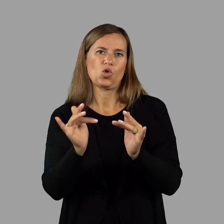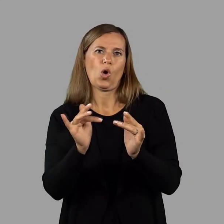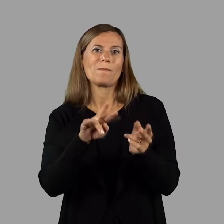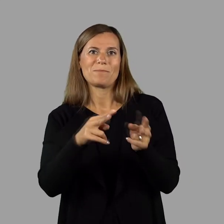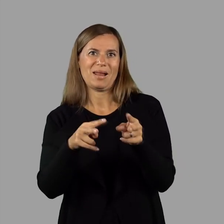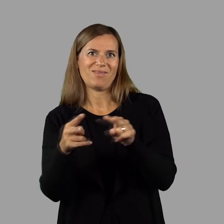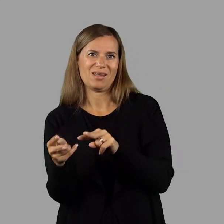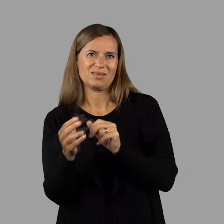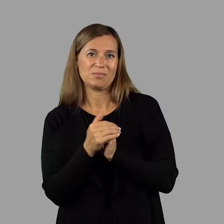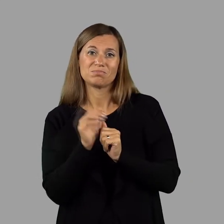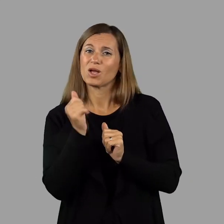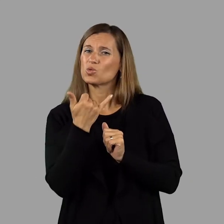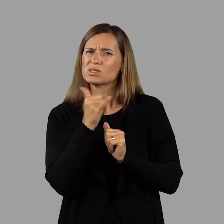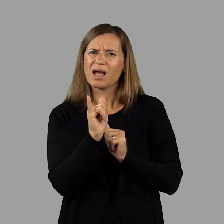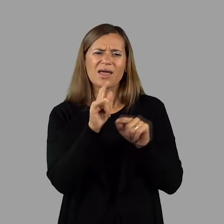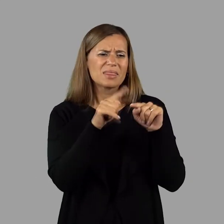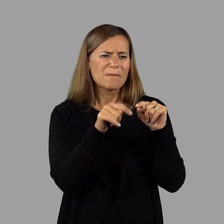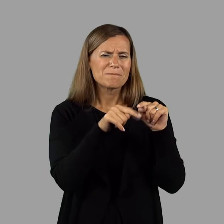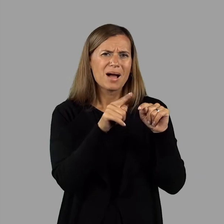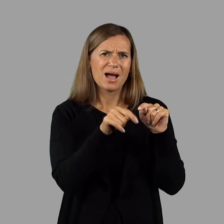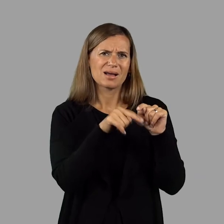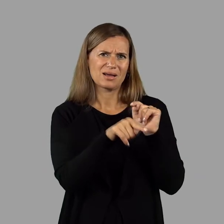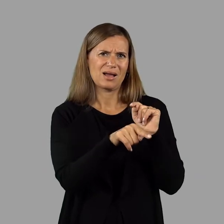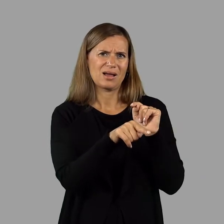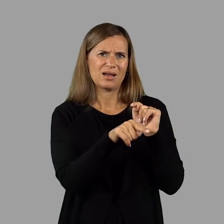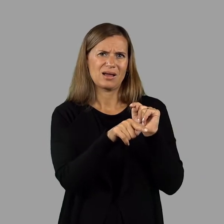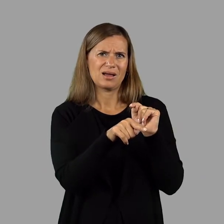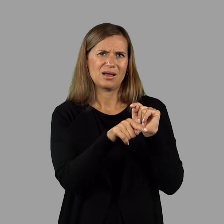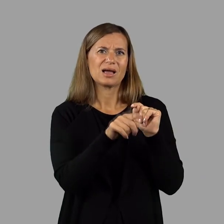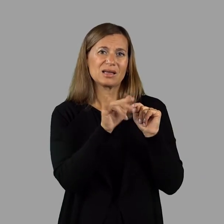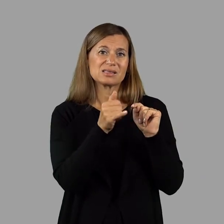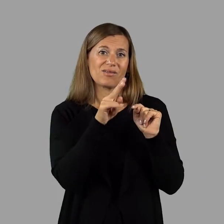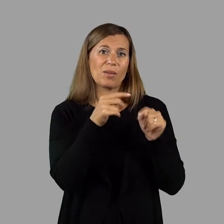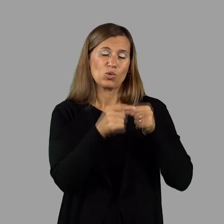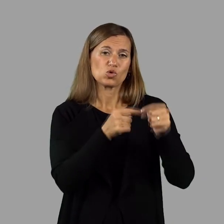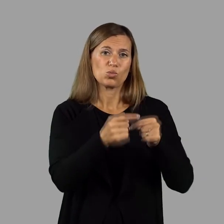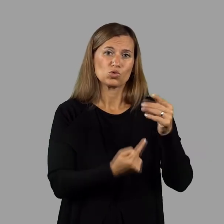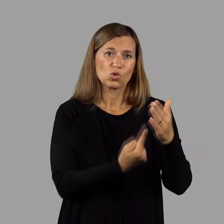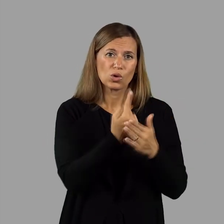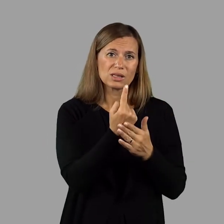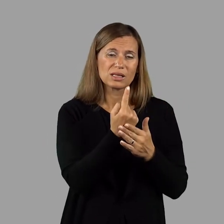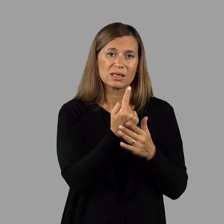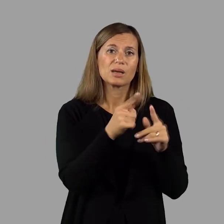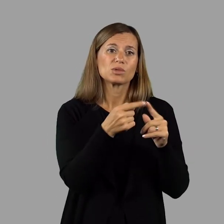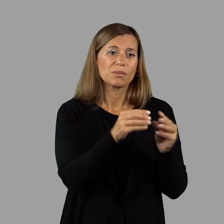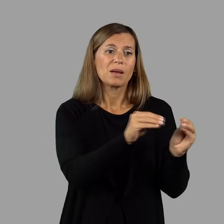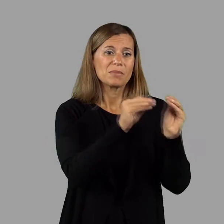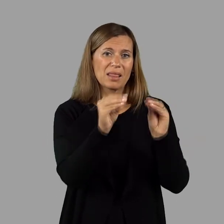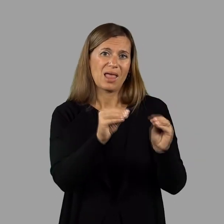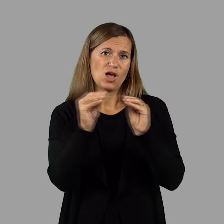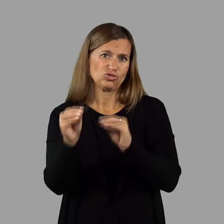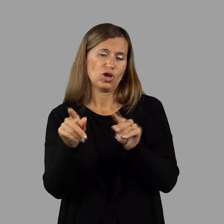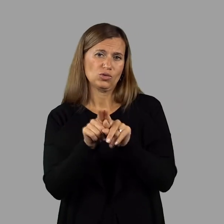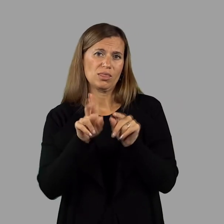prevajanje. Ker se vsaka napaka, ki se v samem postopu zgodi, prenaša